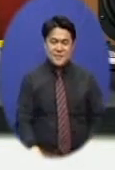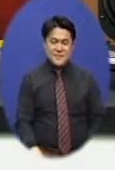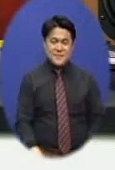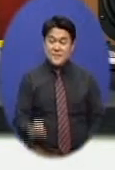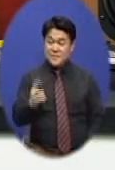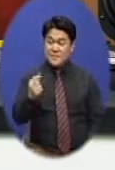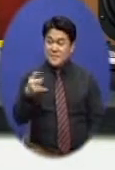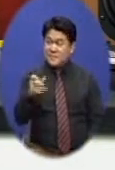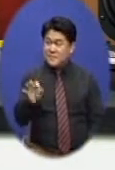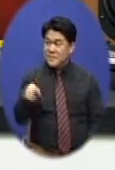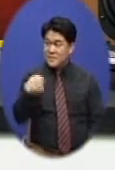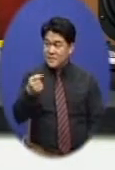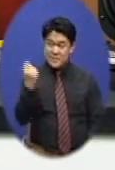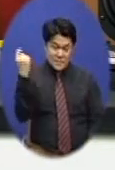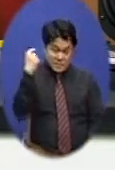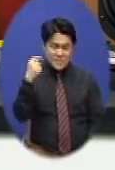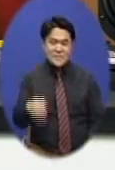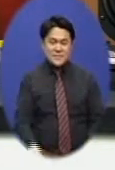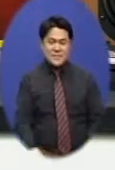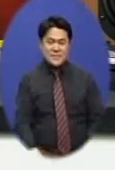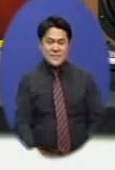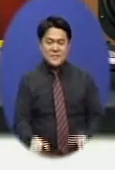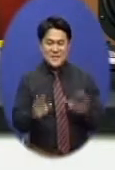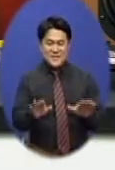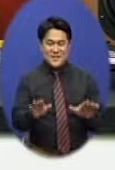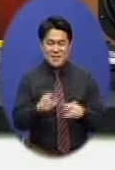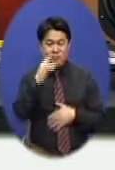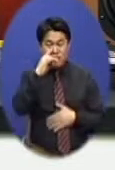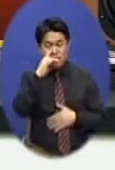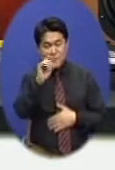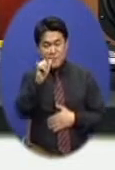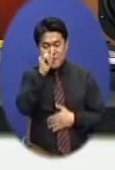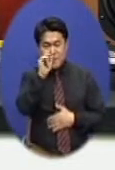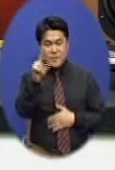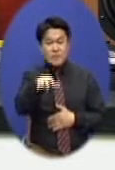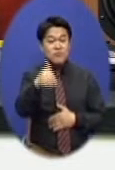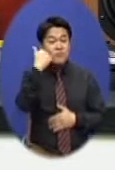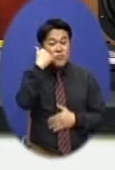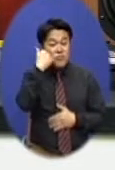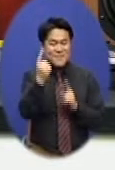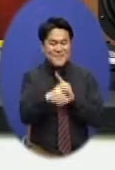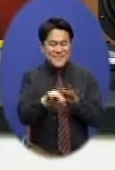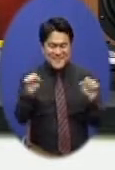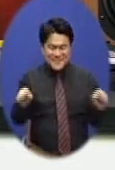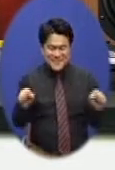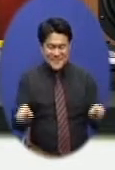원희정 네. 씨 노래 또 다음에 한번 듣도록 하고 네네. 자, 궁금합니다. 어디에서 누가?